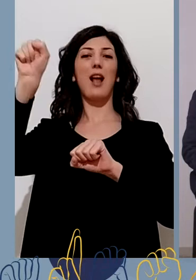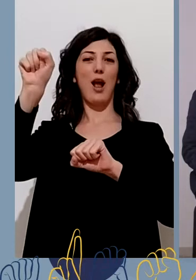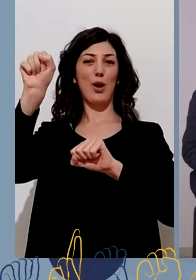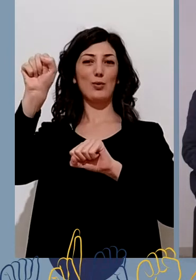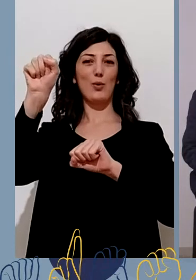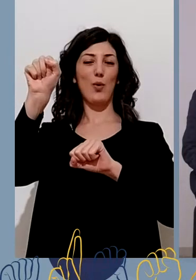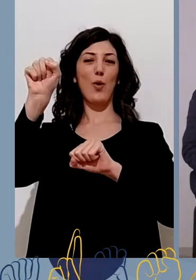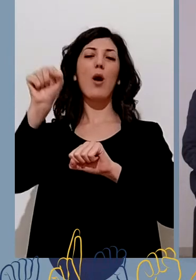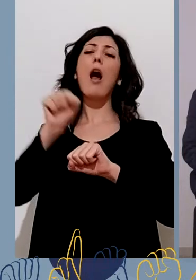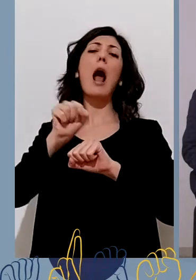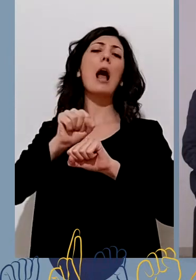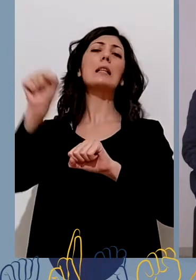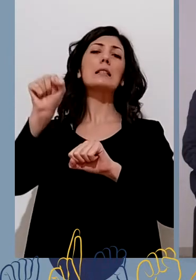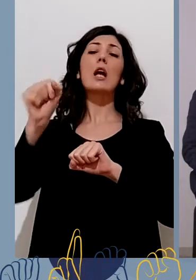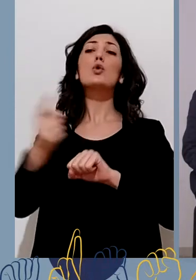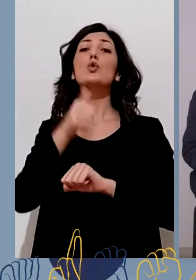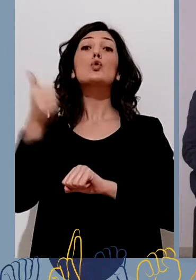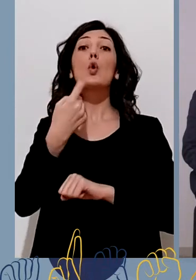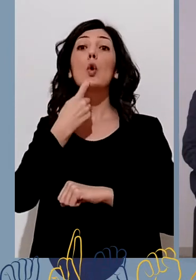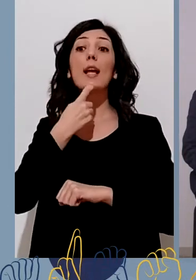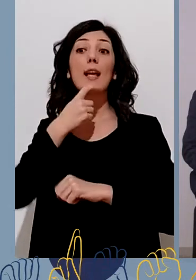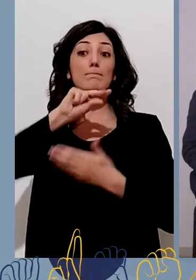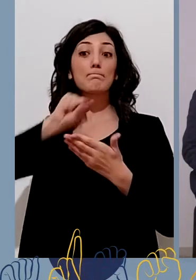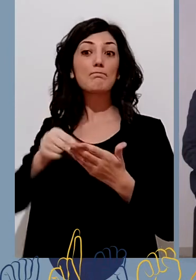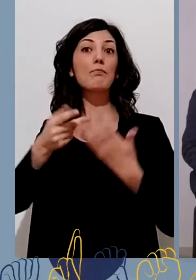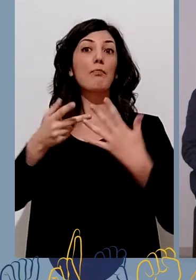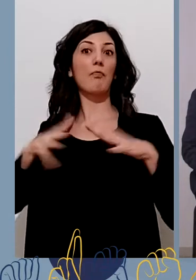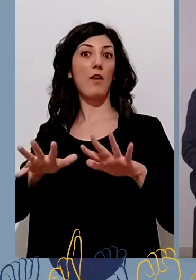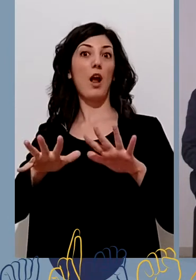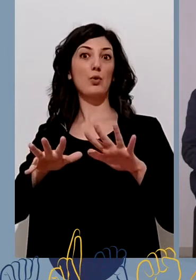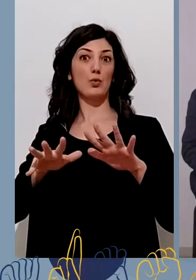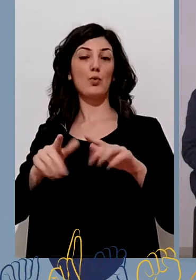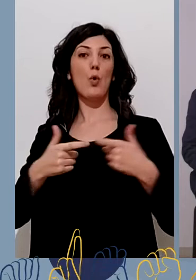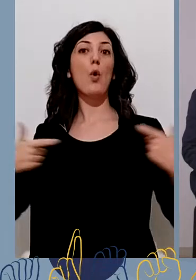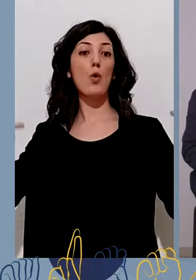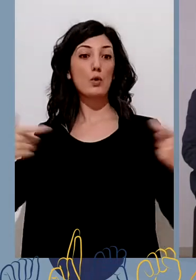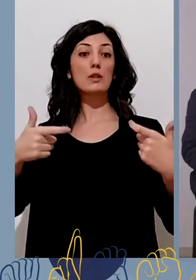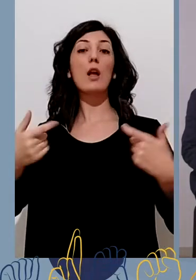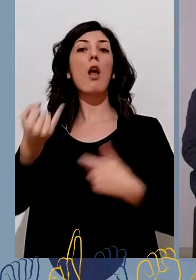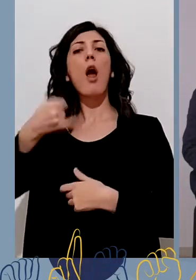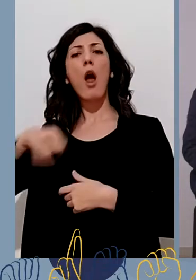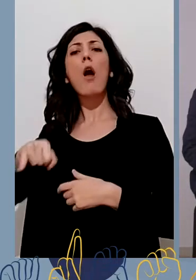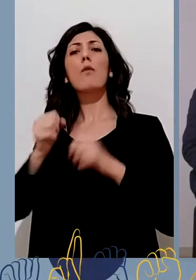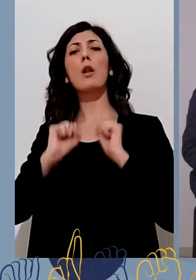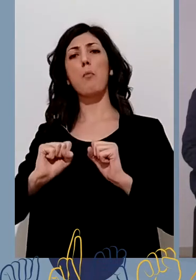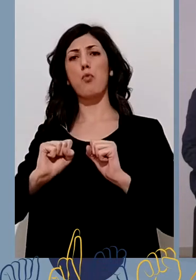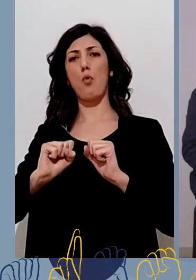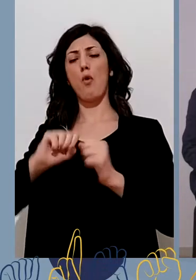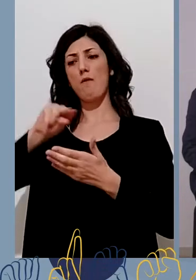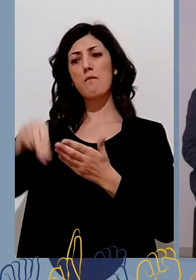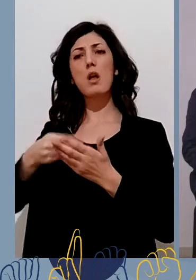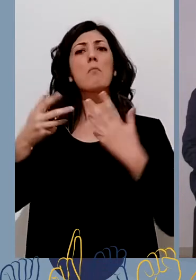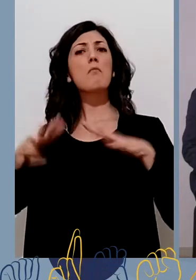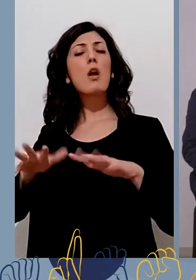compilato il form che dovrà compilare al termine dell'incontro. Dovrà risettare diciamo appunto il link che vi